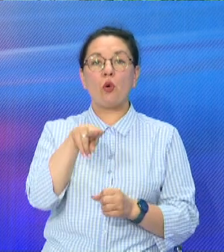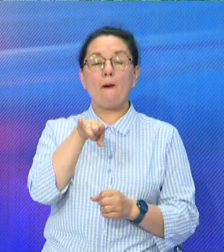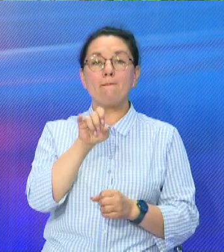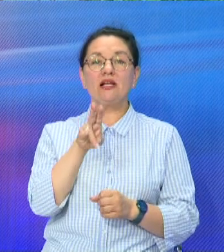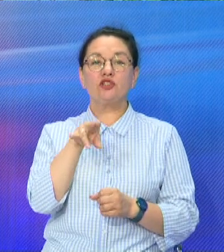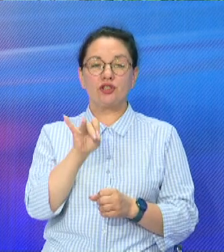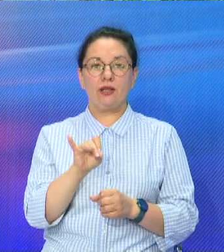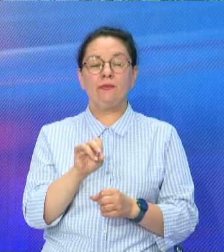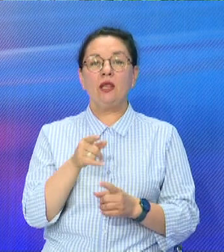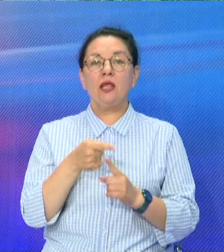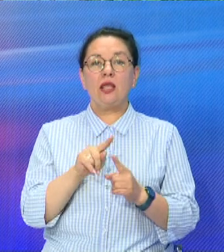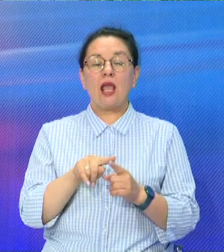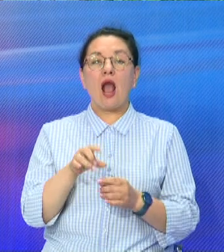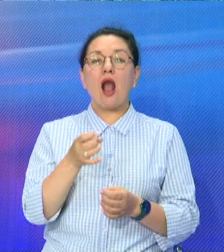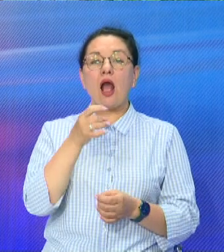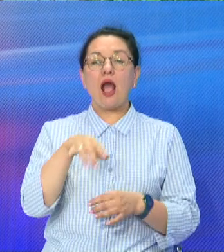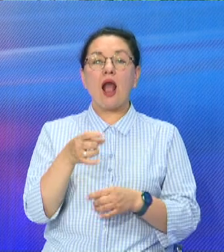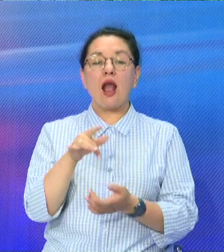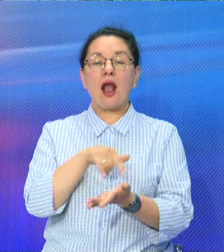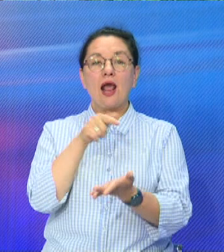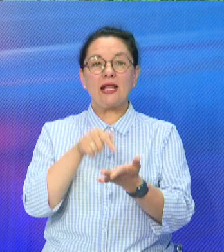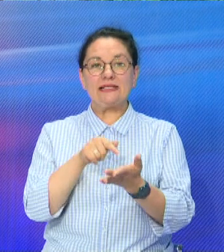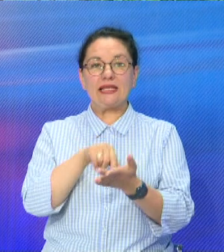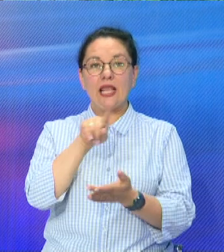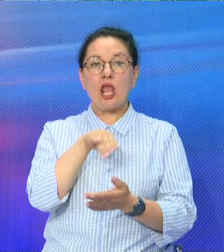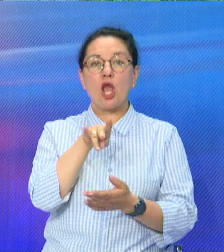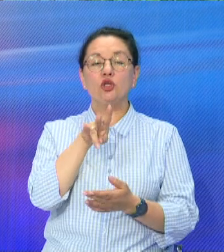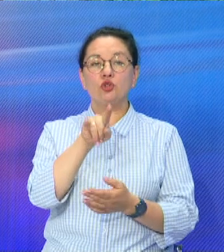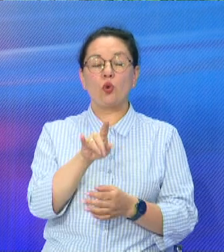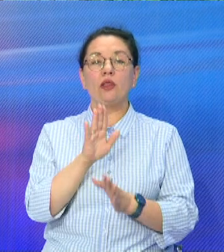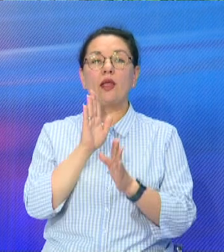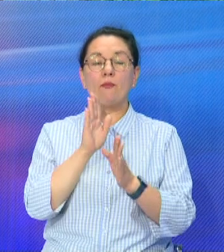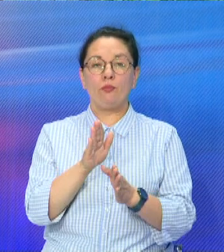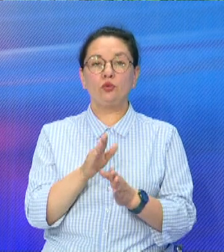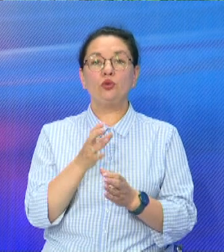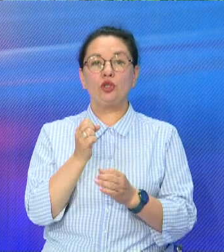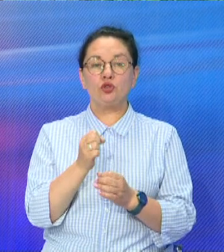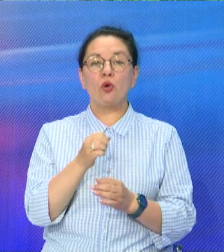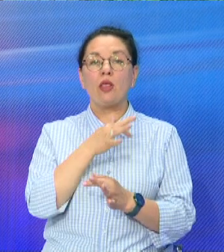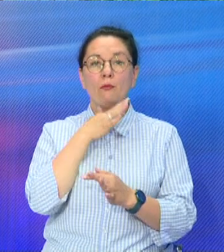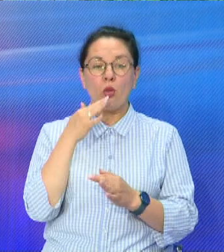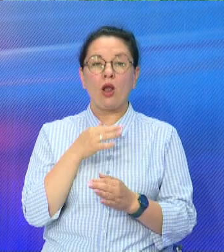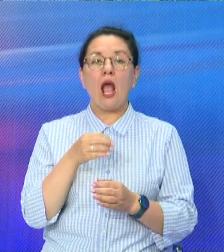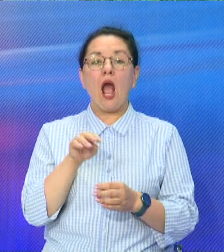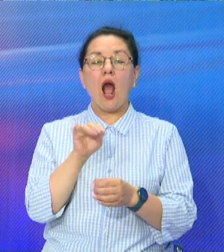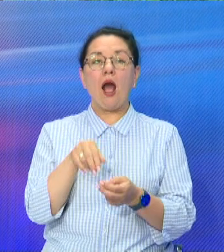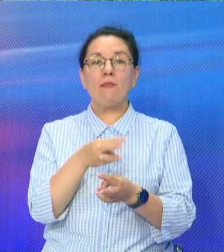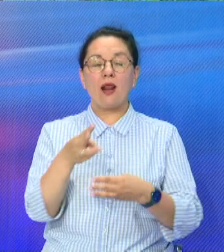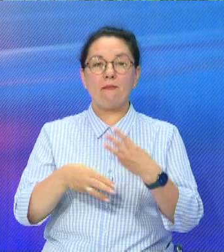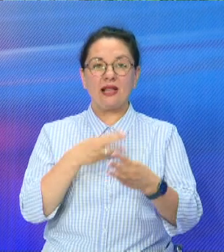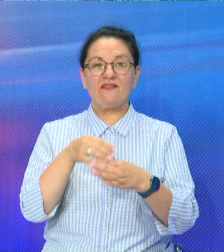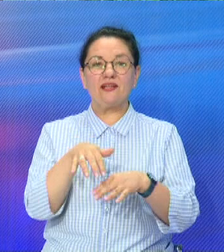карательных мер преемство городские зоны от починку были проверены энтомолога на явность клэр шоу оправка территории проводится